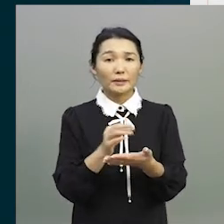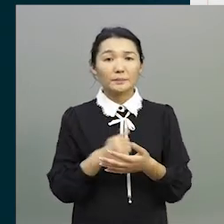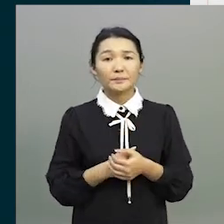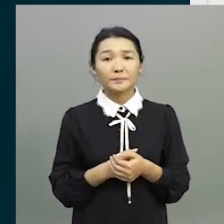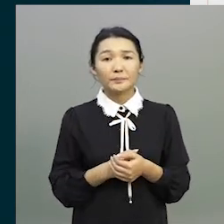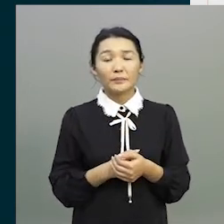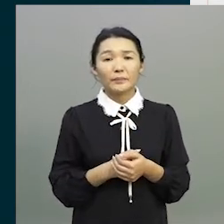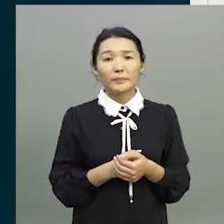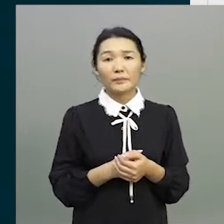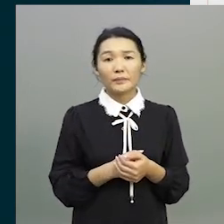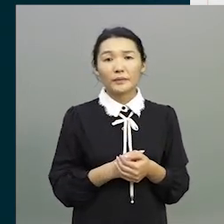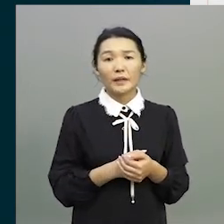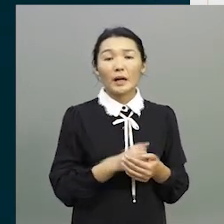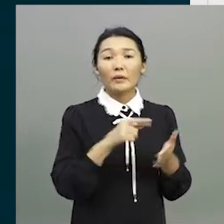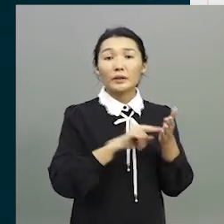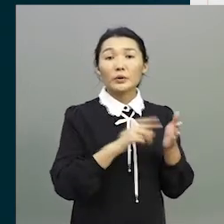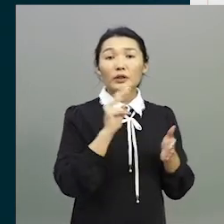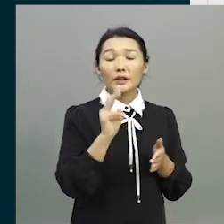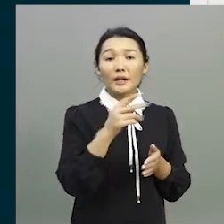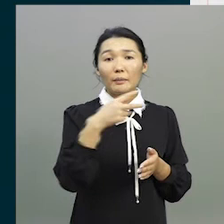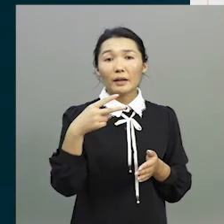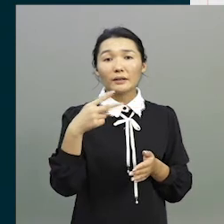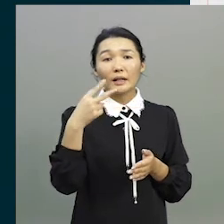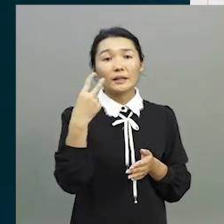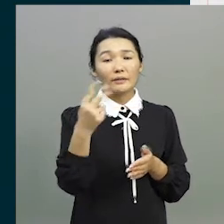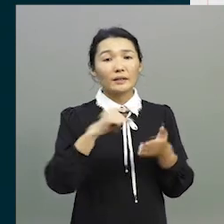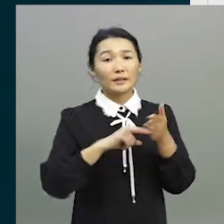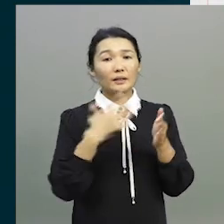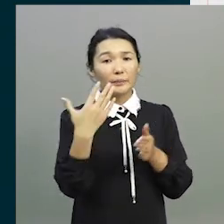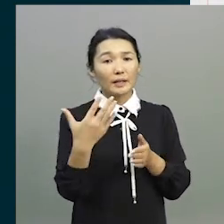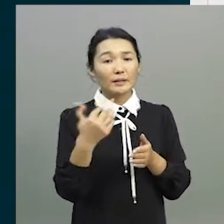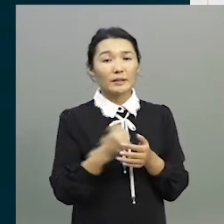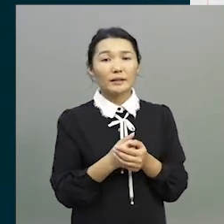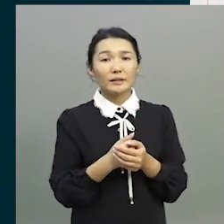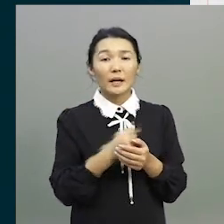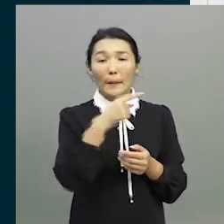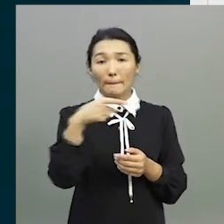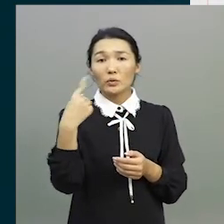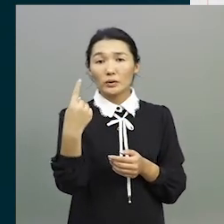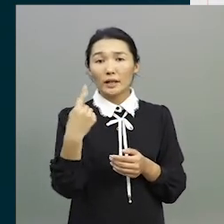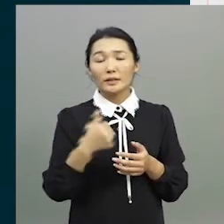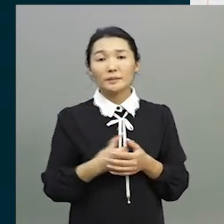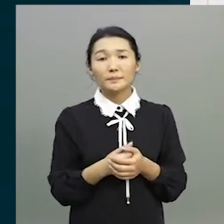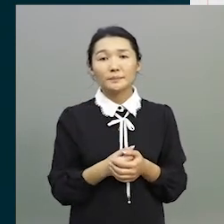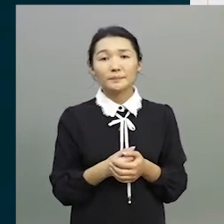абсцисса точки м равна 2,5 а ордината -1